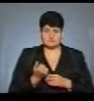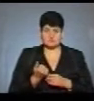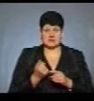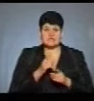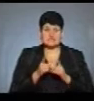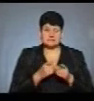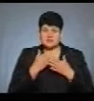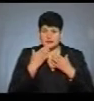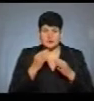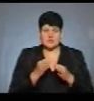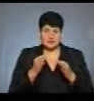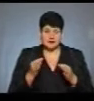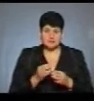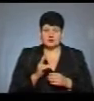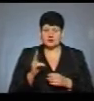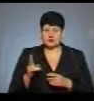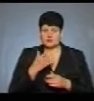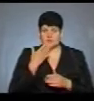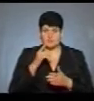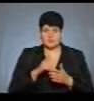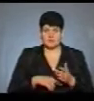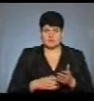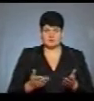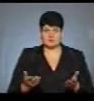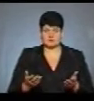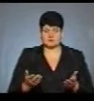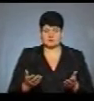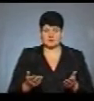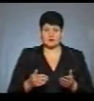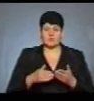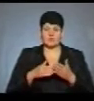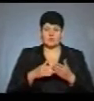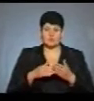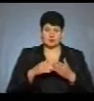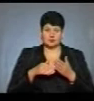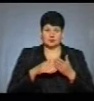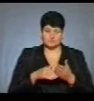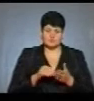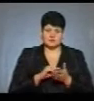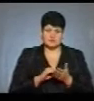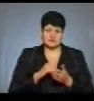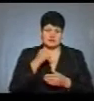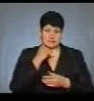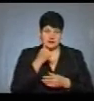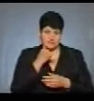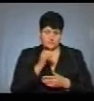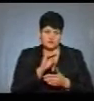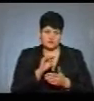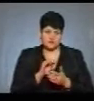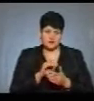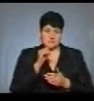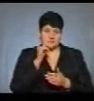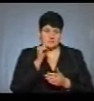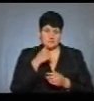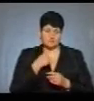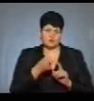нема ніяких. І ні на що нема надіятися. Я вам можу продиктувати свій телефон. Запишіть, будь ласка, ви завтра зі